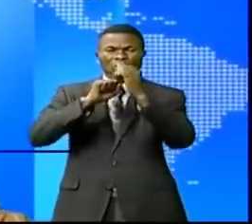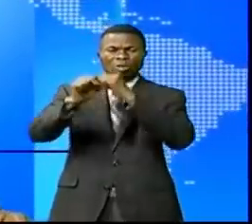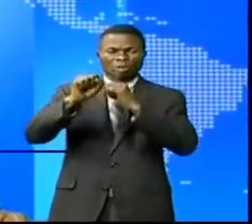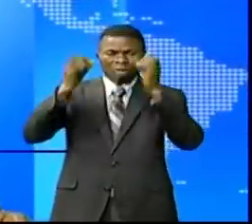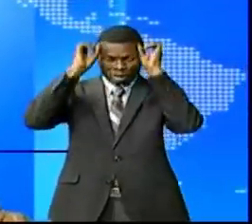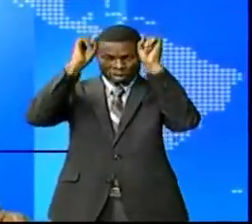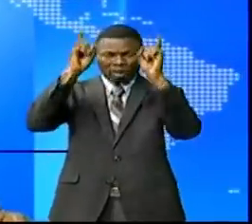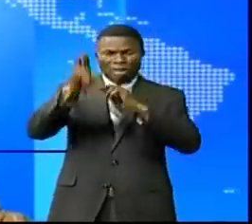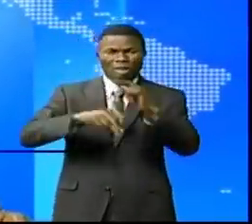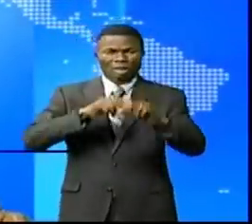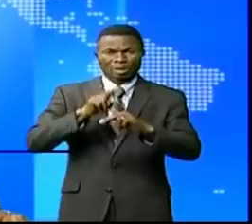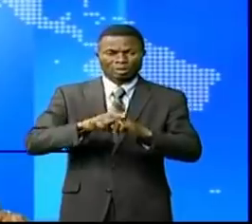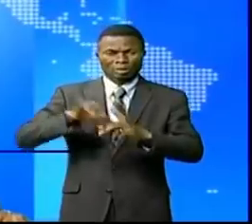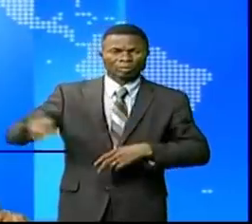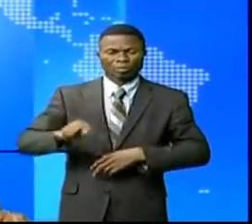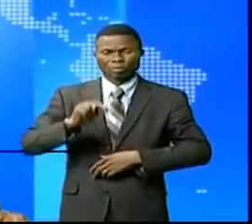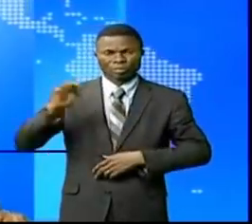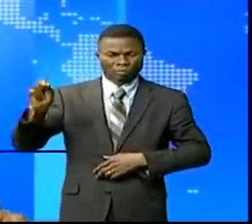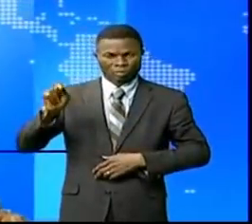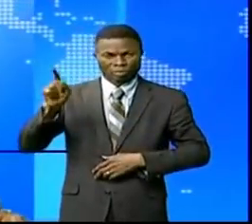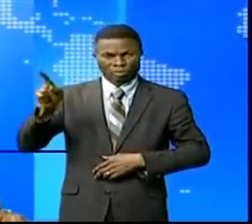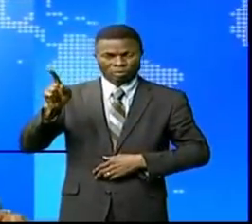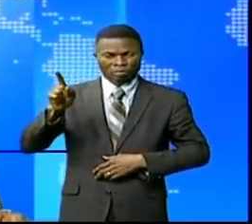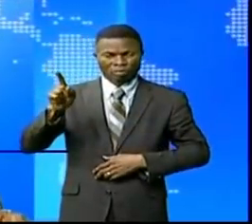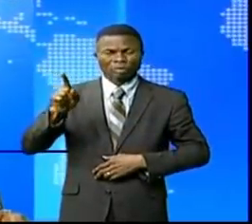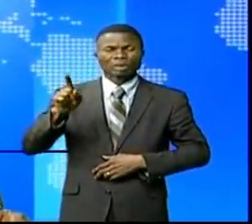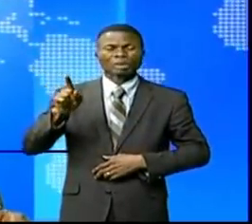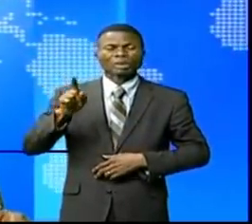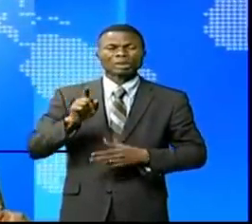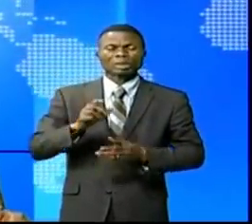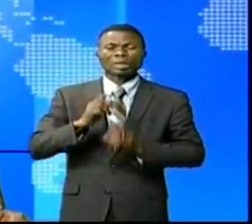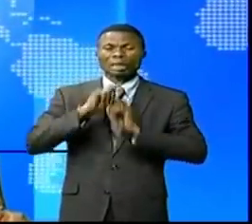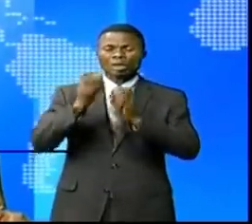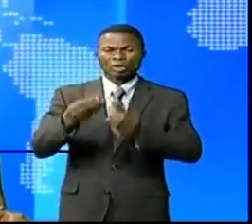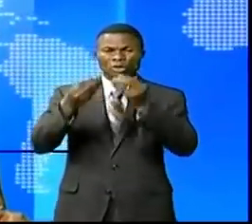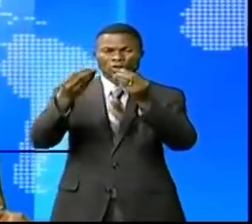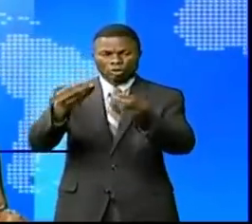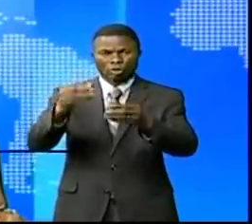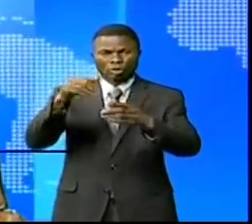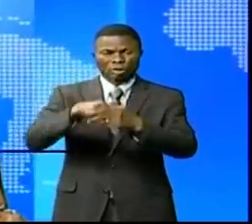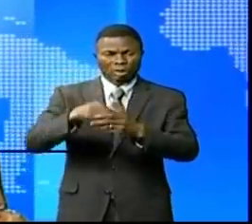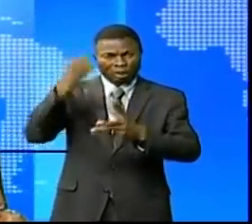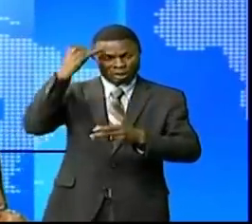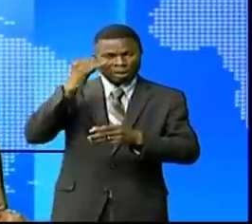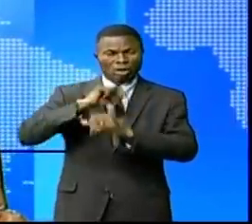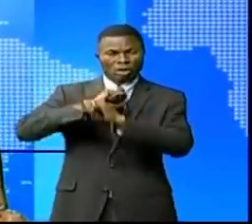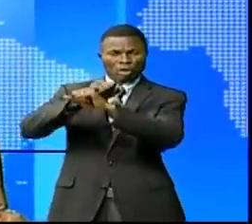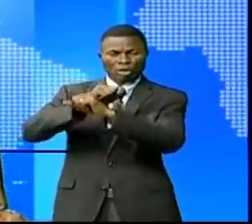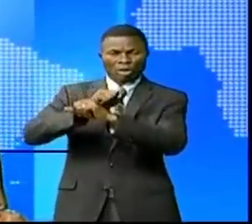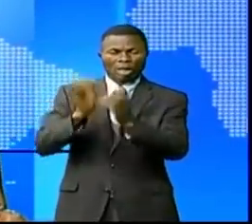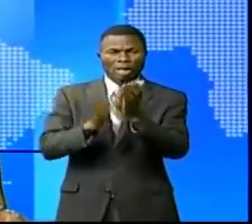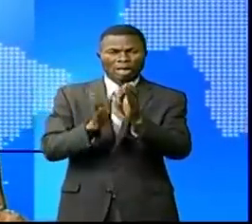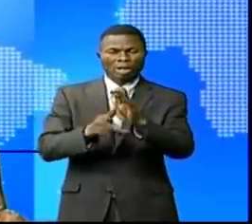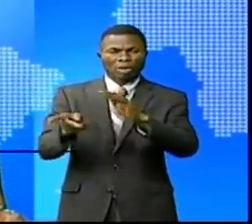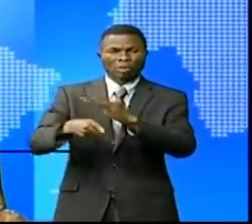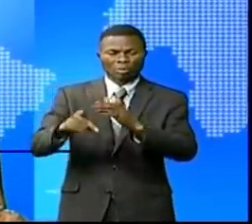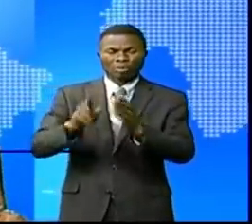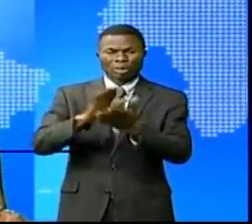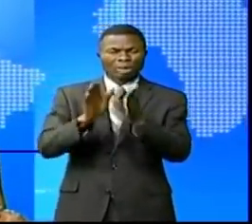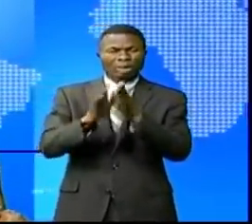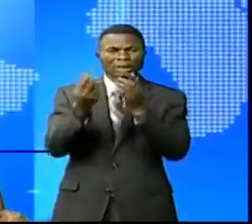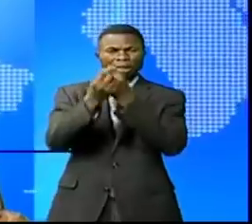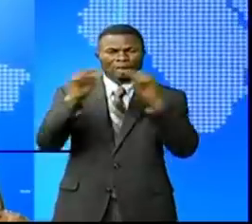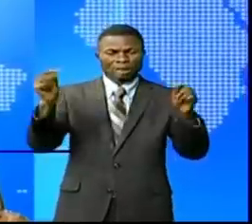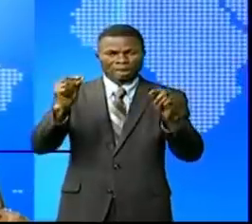l'éducation nationale, Jean-François Ekofo, inscrit ce don dans le cadre de pérennisation de la gratuité de l'enseignement primaire et